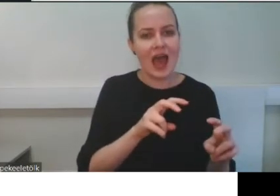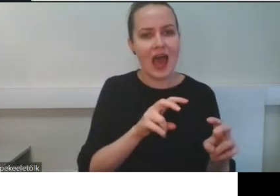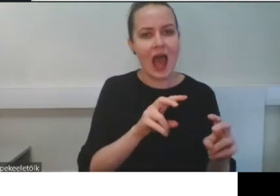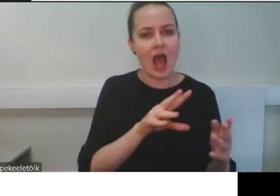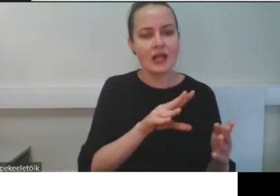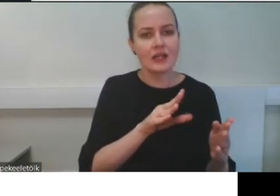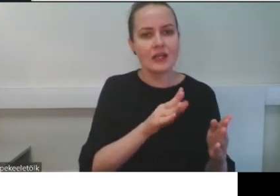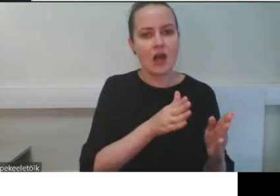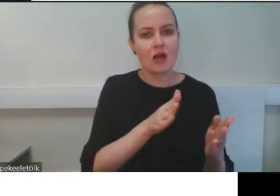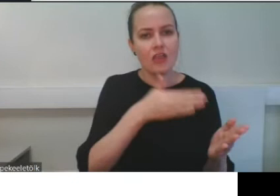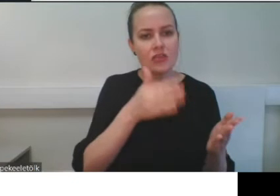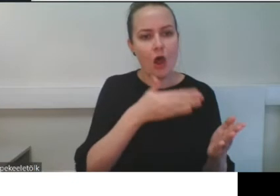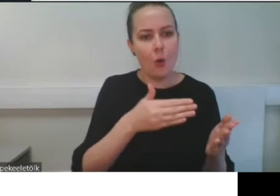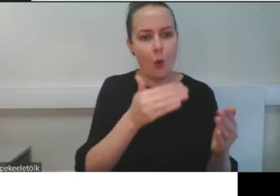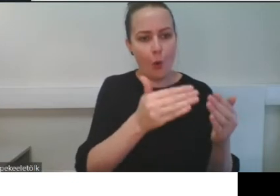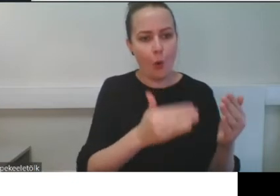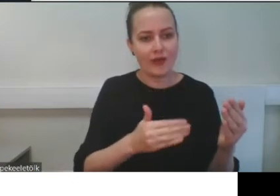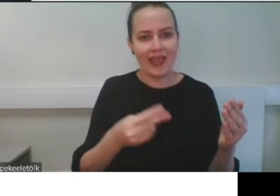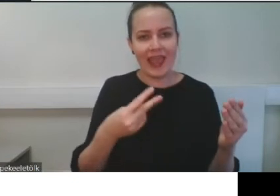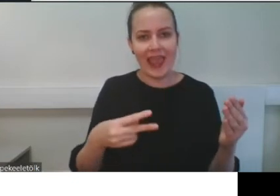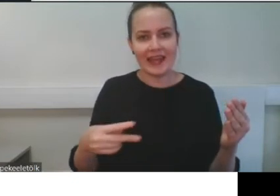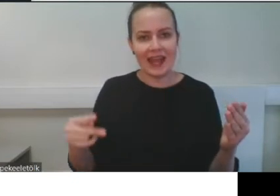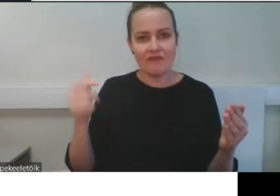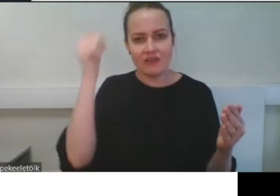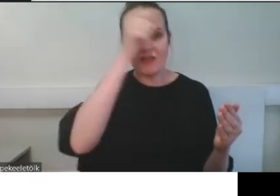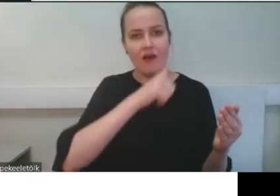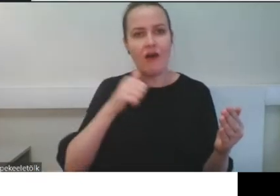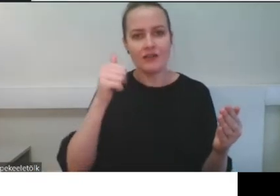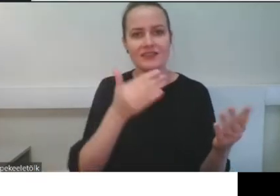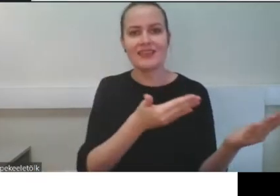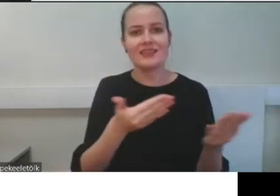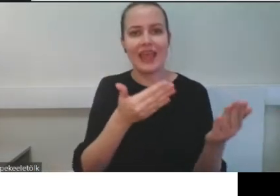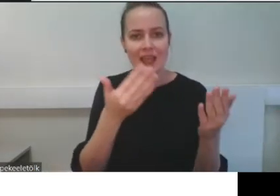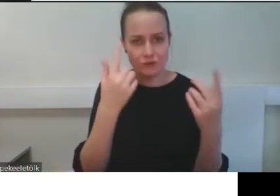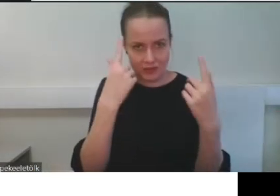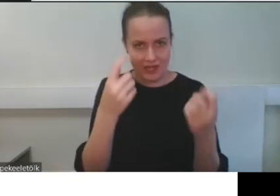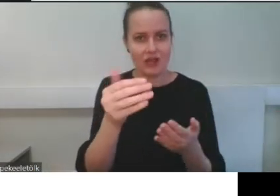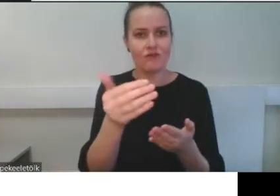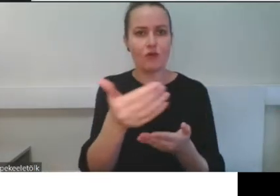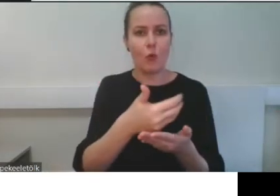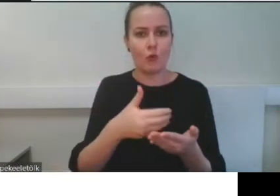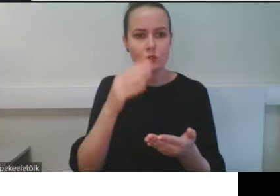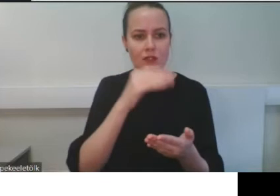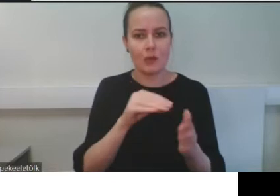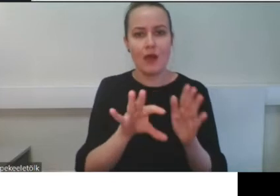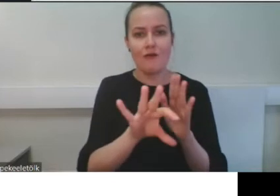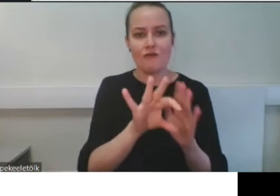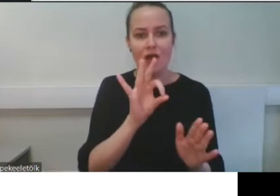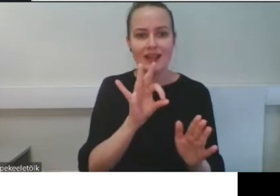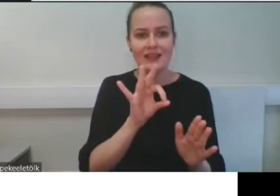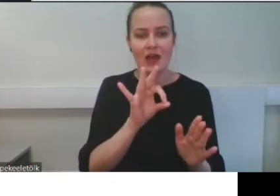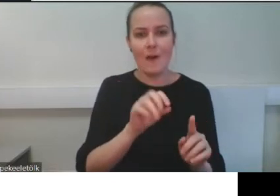tabelivormidega . ja põhjused , miks nad ei ole registripõhiseks täna veel läinud , on siis peamiselt selles ,